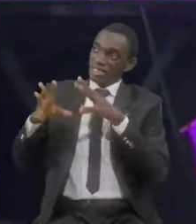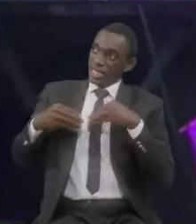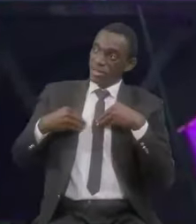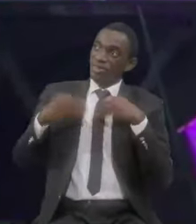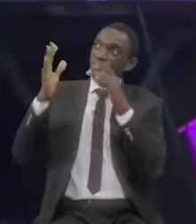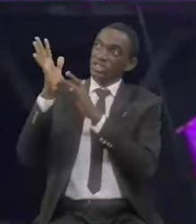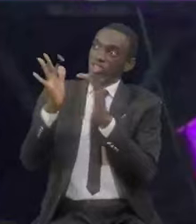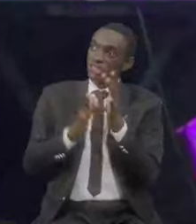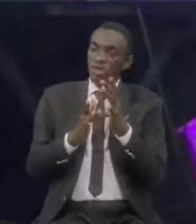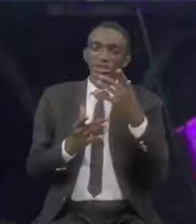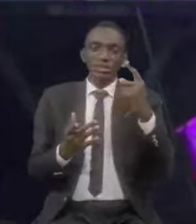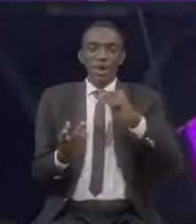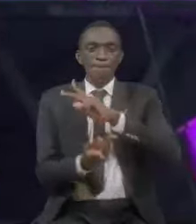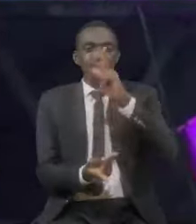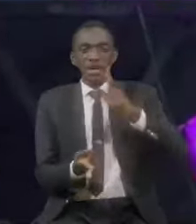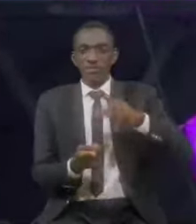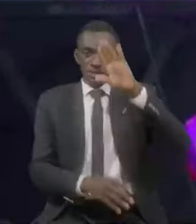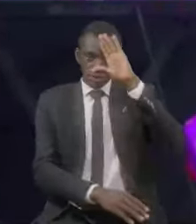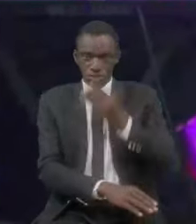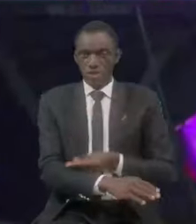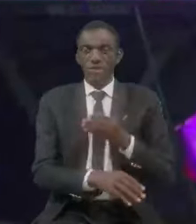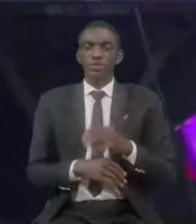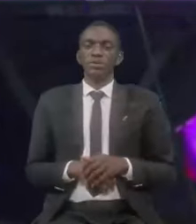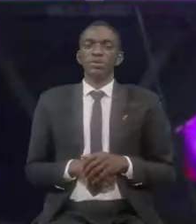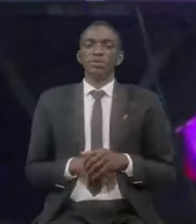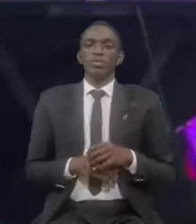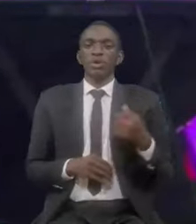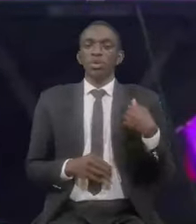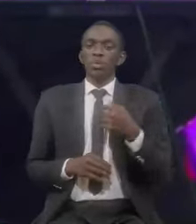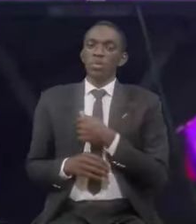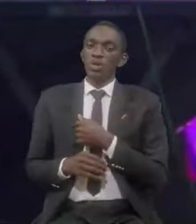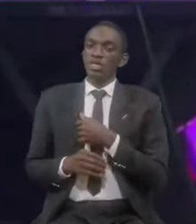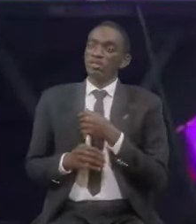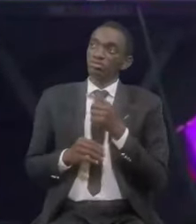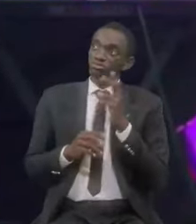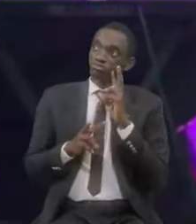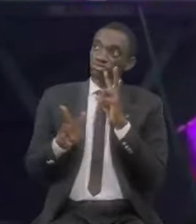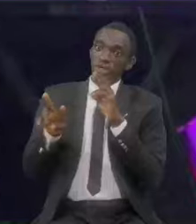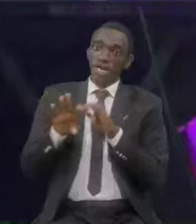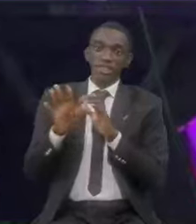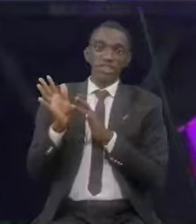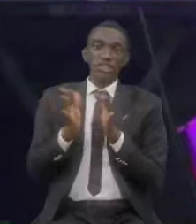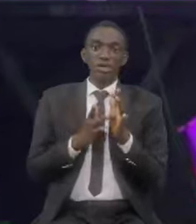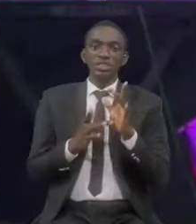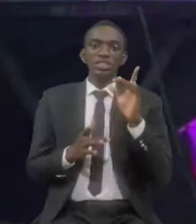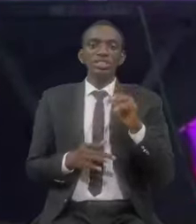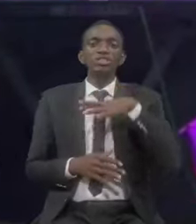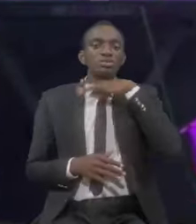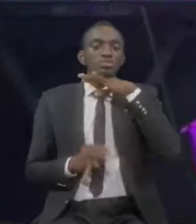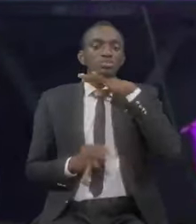c'est d'envoyer Jésus le Fils parfait. Jésus le Fils sans